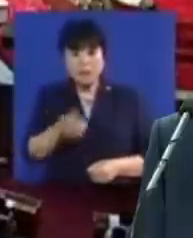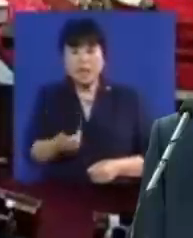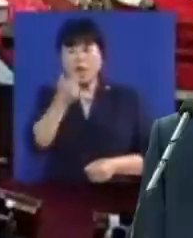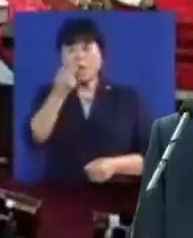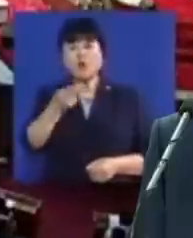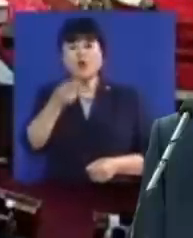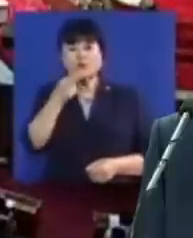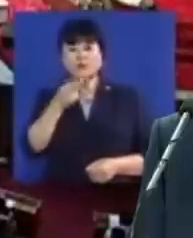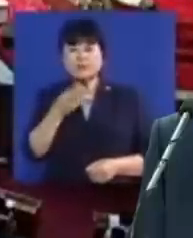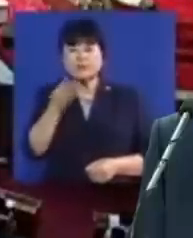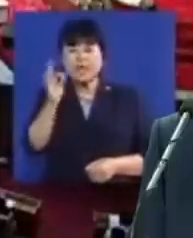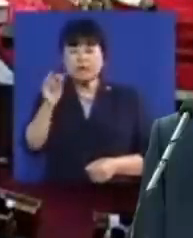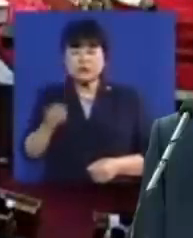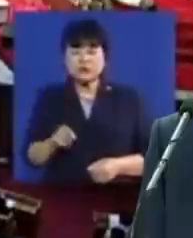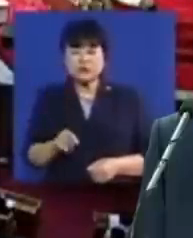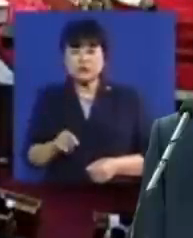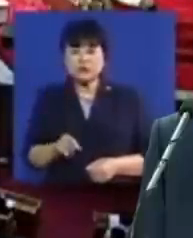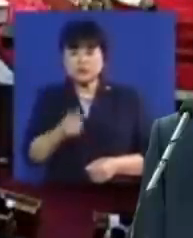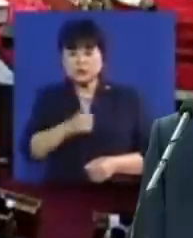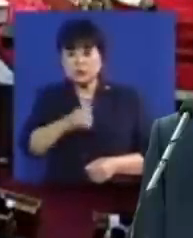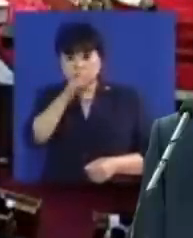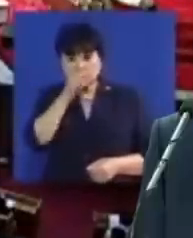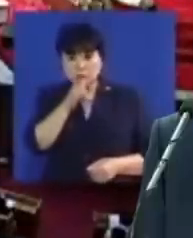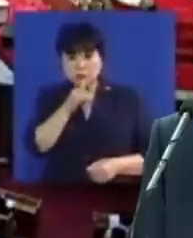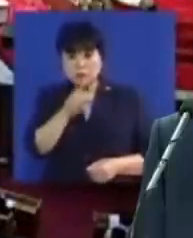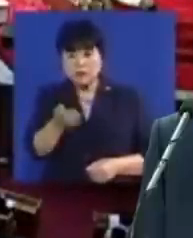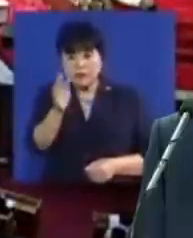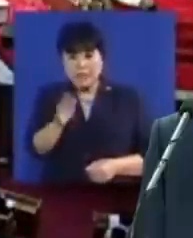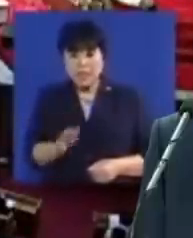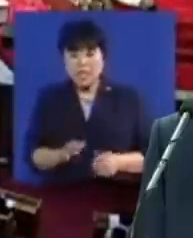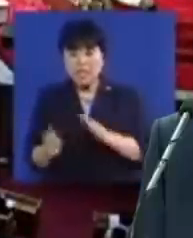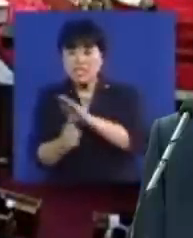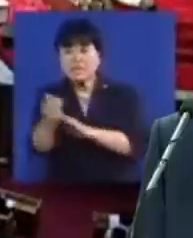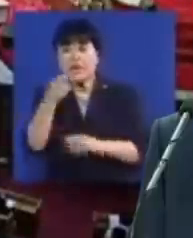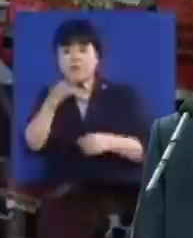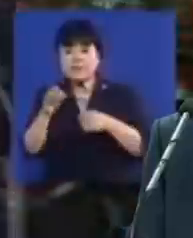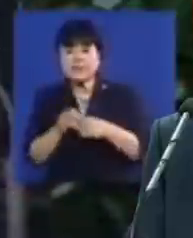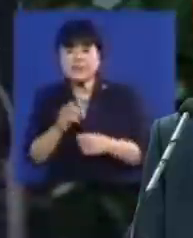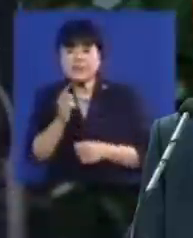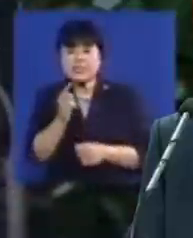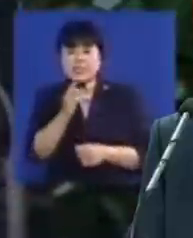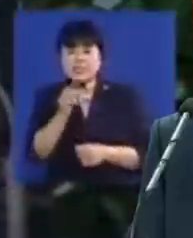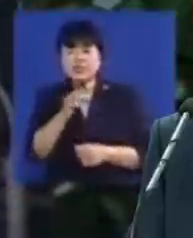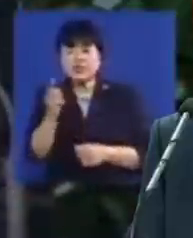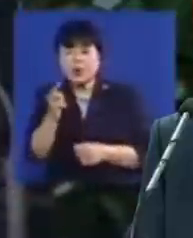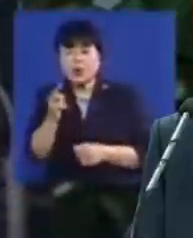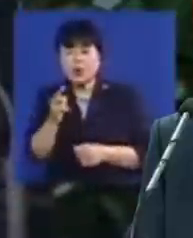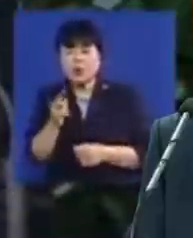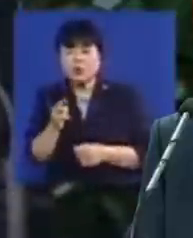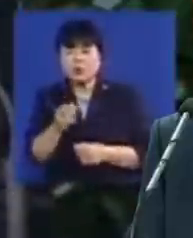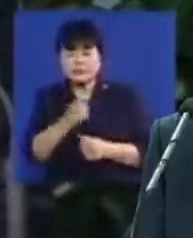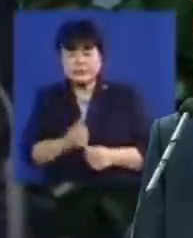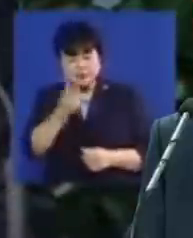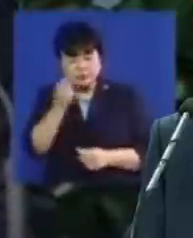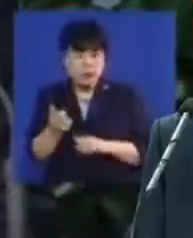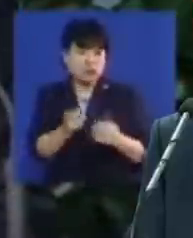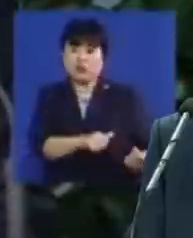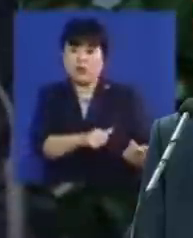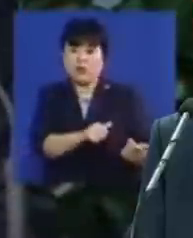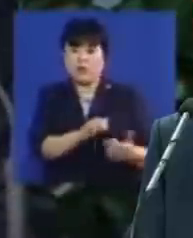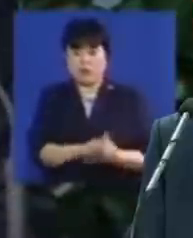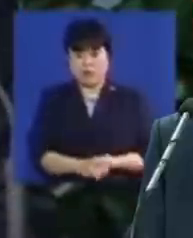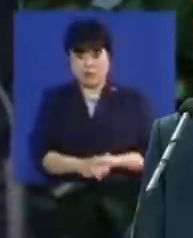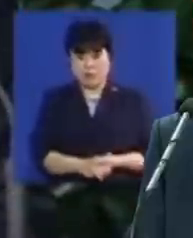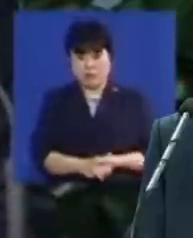공기가 없이는 4분 버틸 수 있습니다. 그러나 희망이 없으면 그대로 1초도 버티지